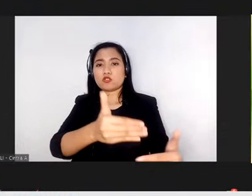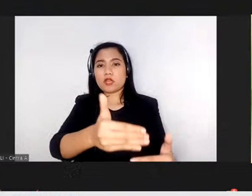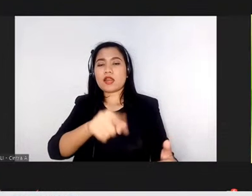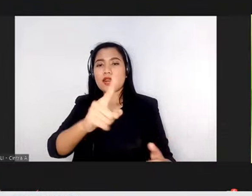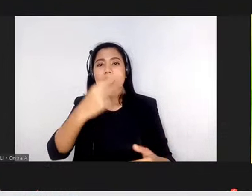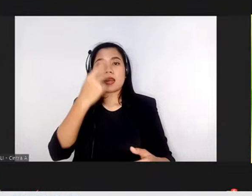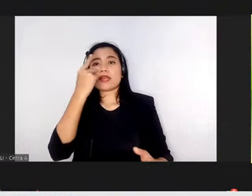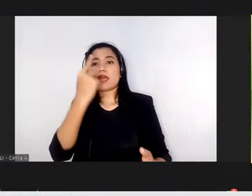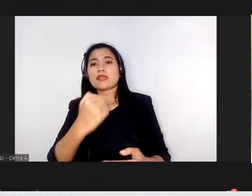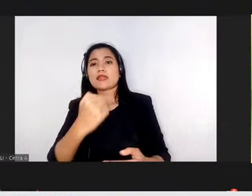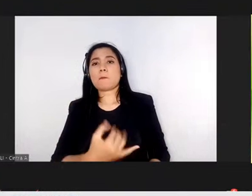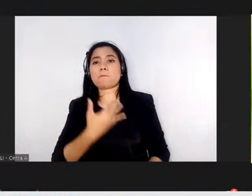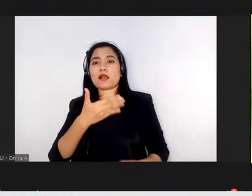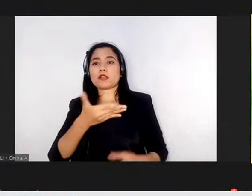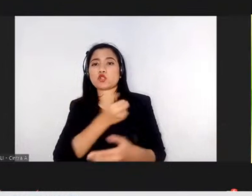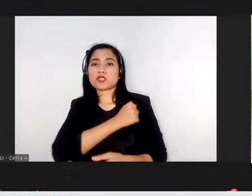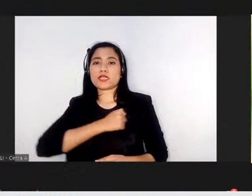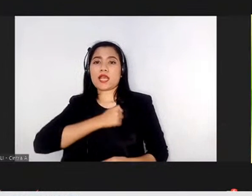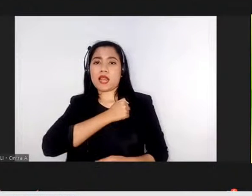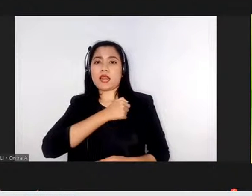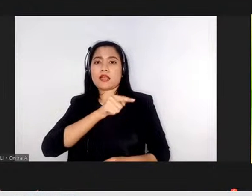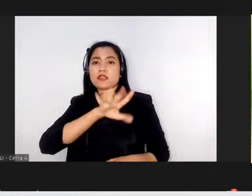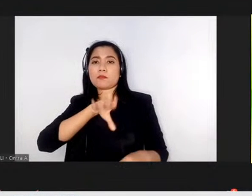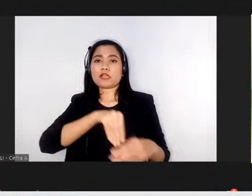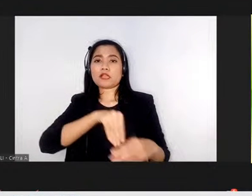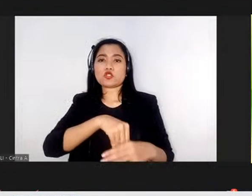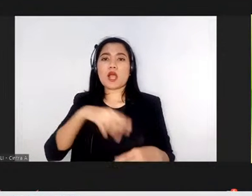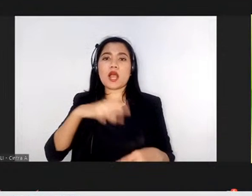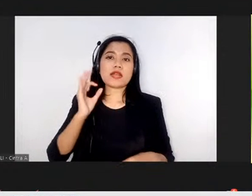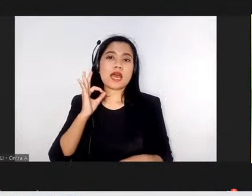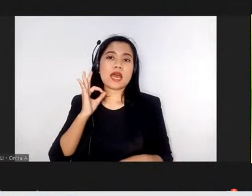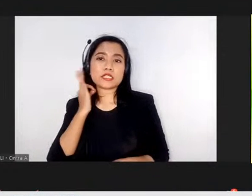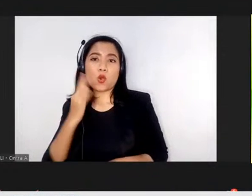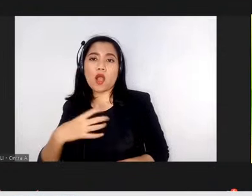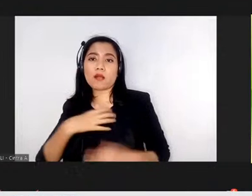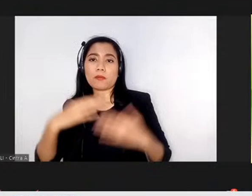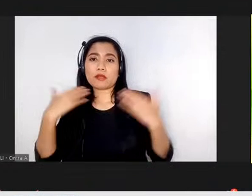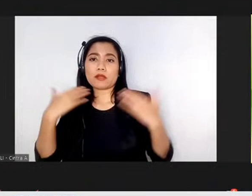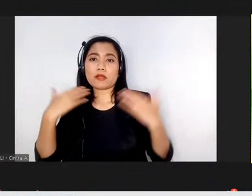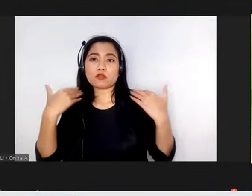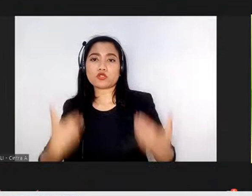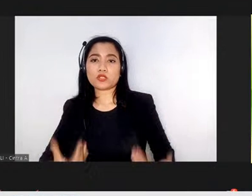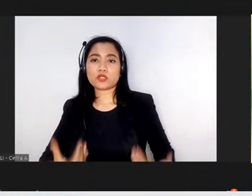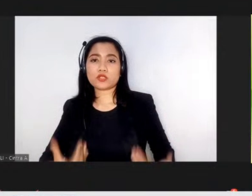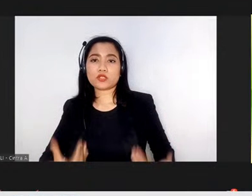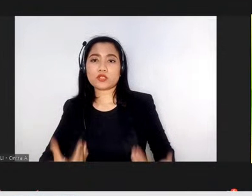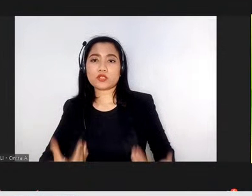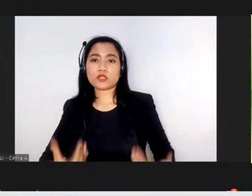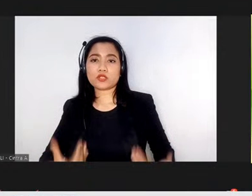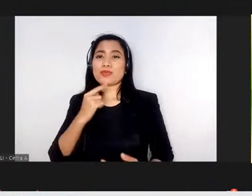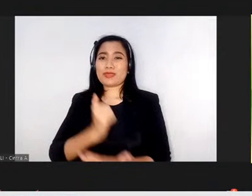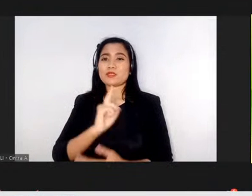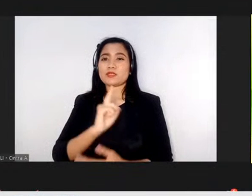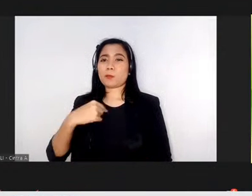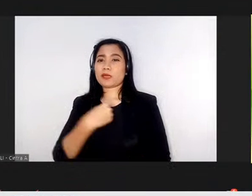ada termasuk di dalamnya risiko-risiko hak manusia penting untuk menyebutkan hal ini bahwa kami menggunakan pendekatan yang inklusif artinya